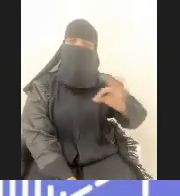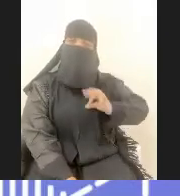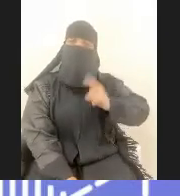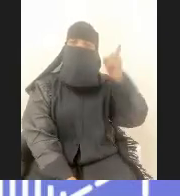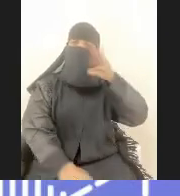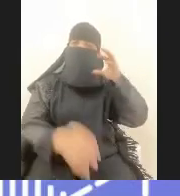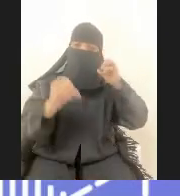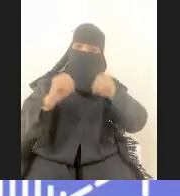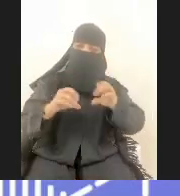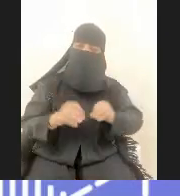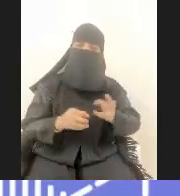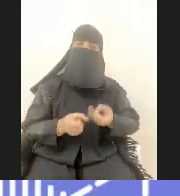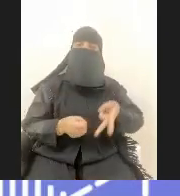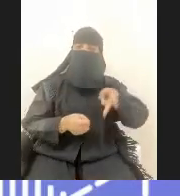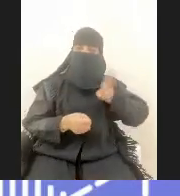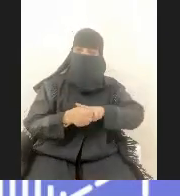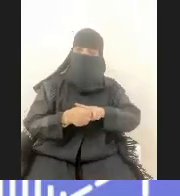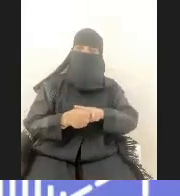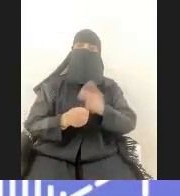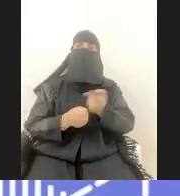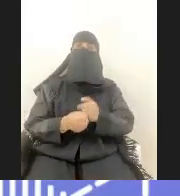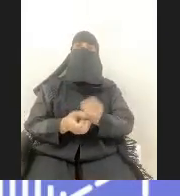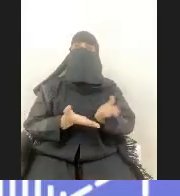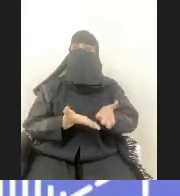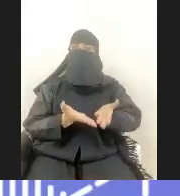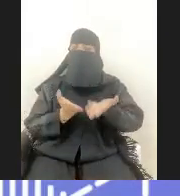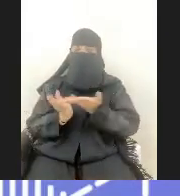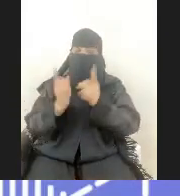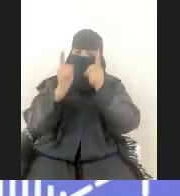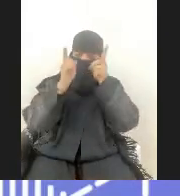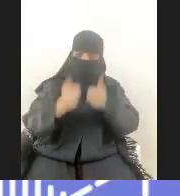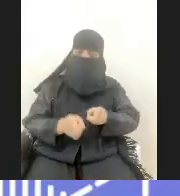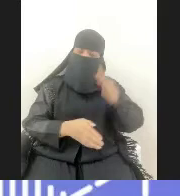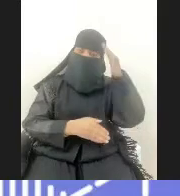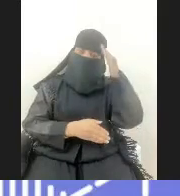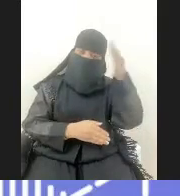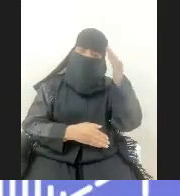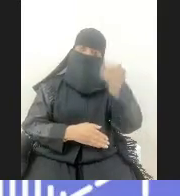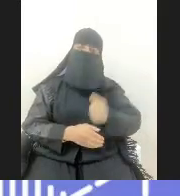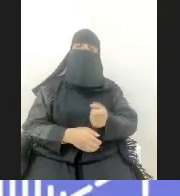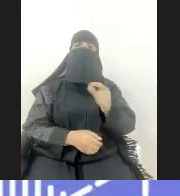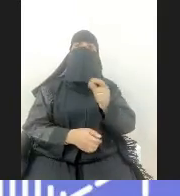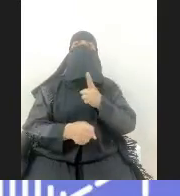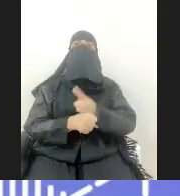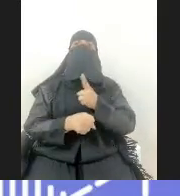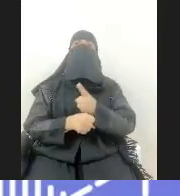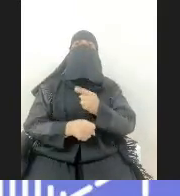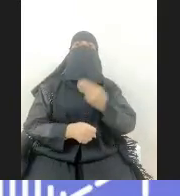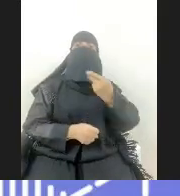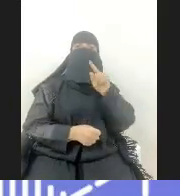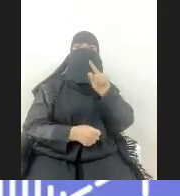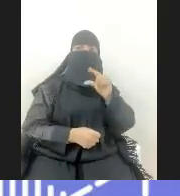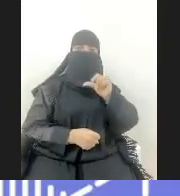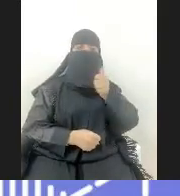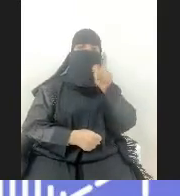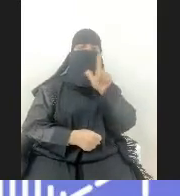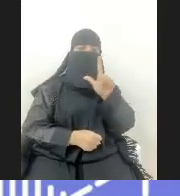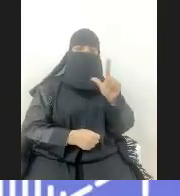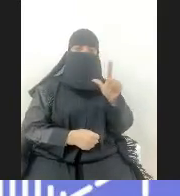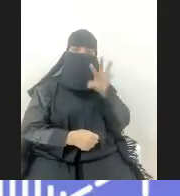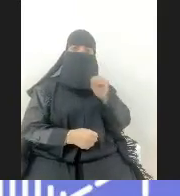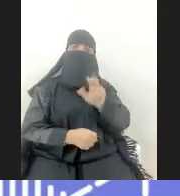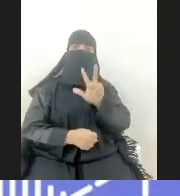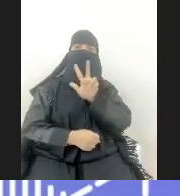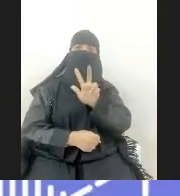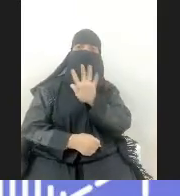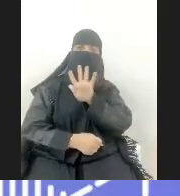أخرى ضيوفنا الكرام. شكرا الأستاذ عبد الله الشهراني على إدارة الجلسة